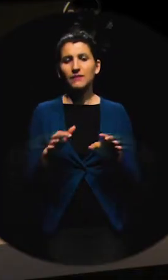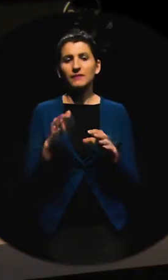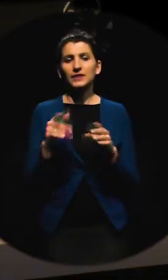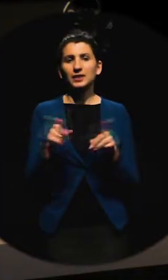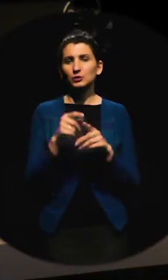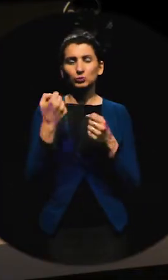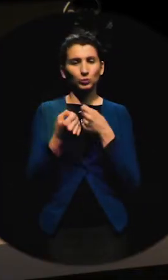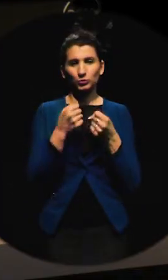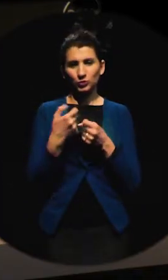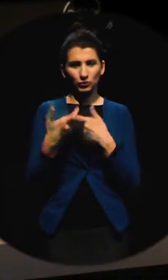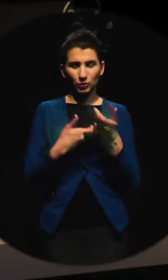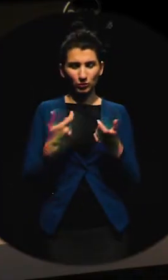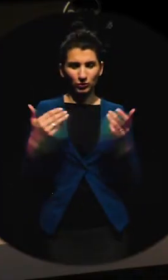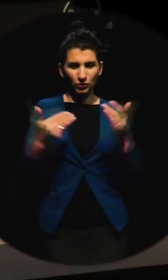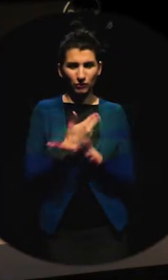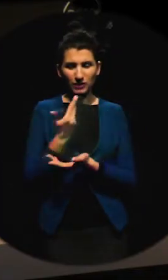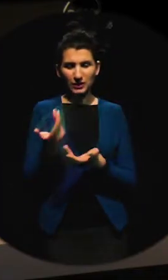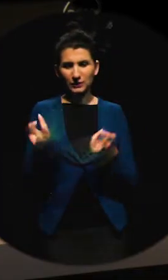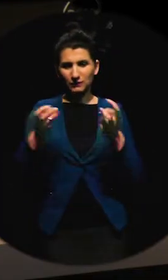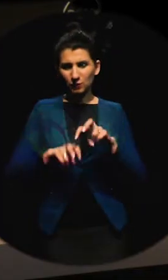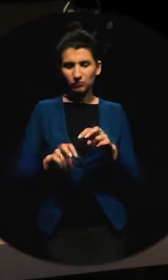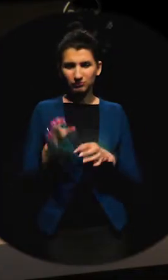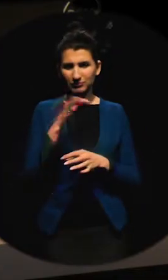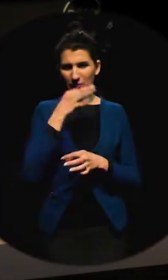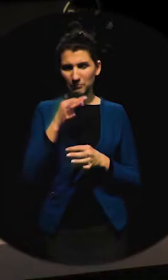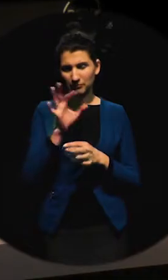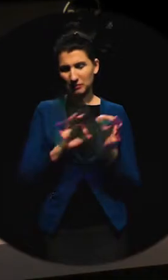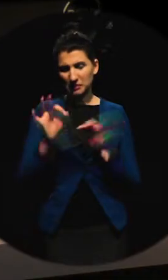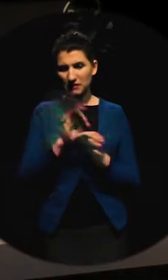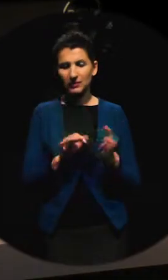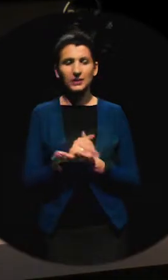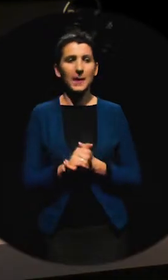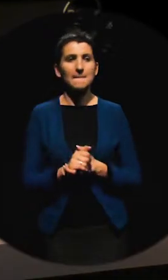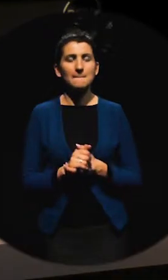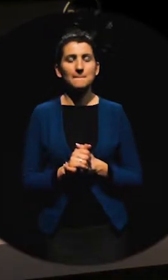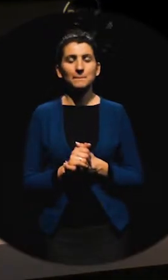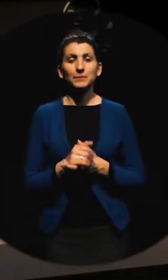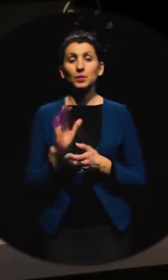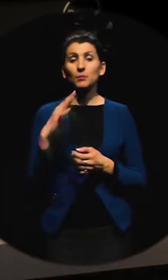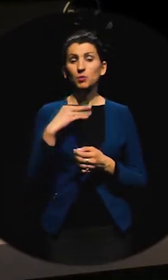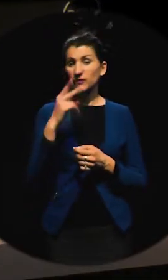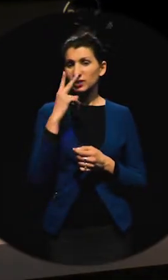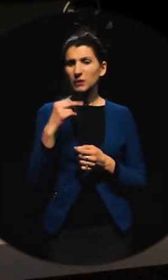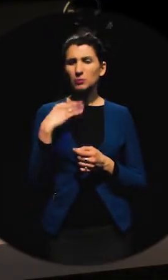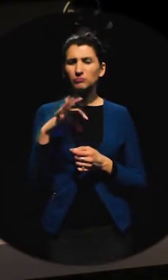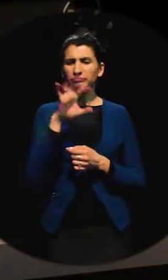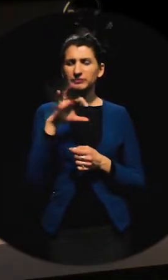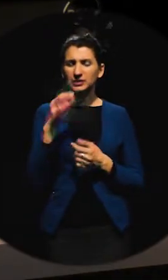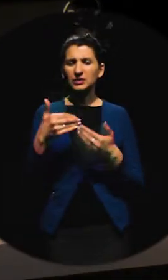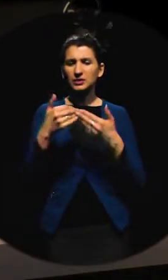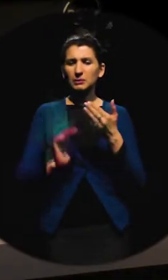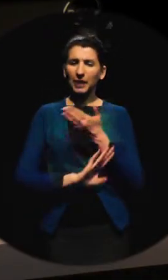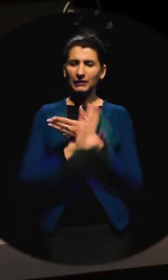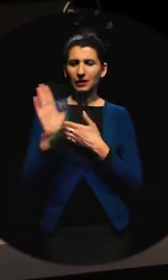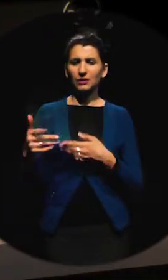złożyć je na nowo. I było to widoczne między innymi, oglądali Państwo spektakl, więc tutaj